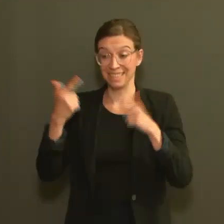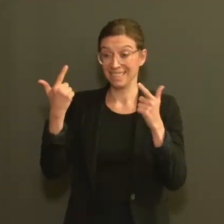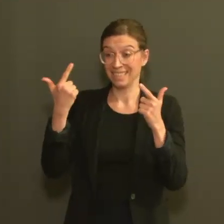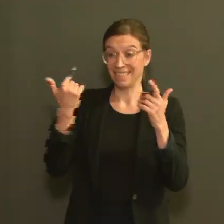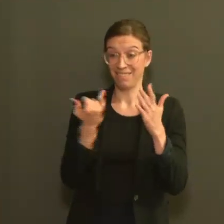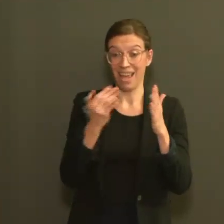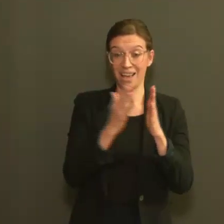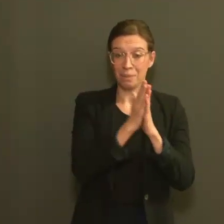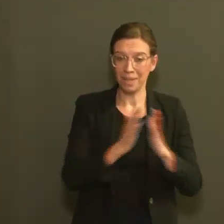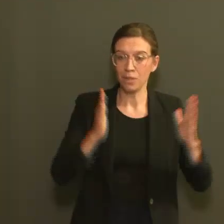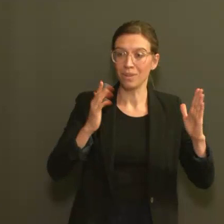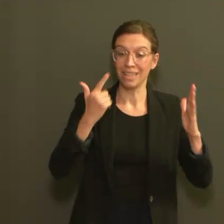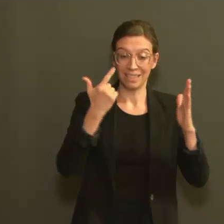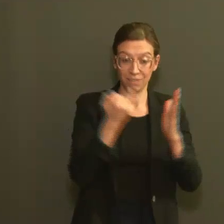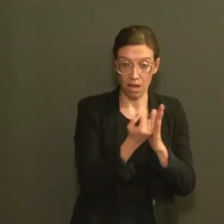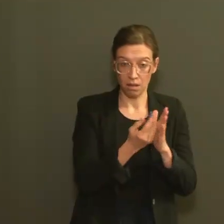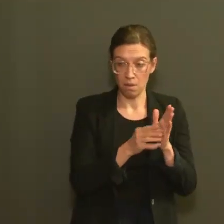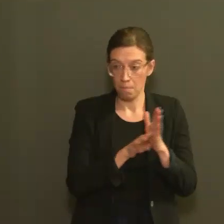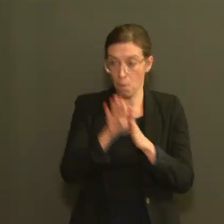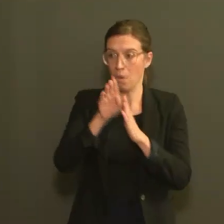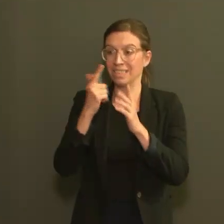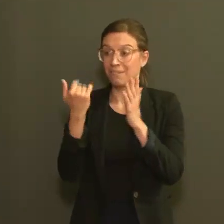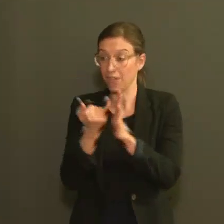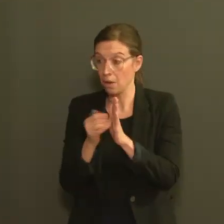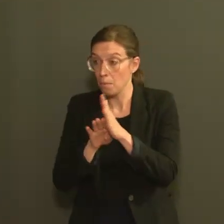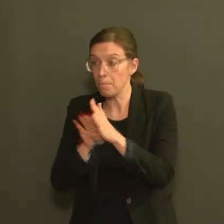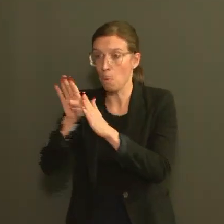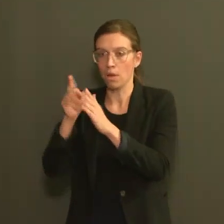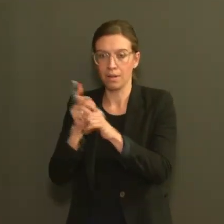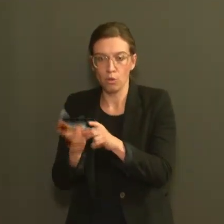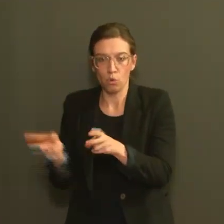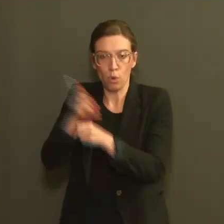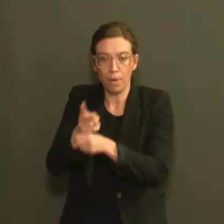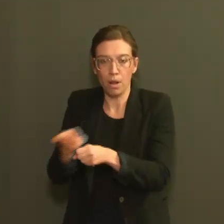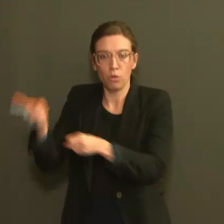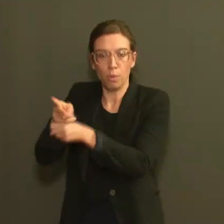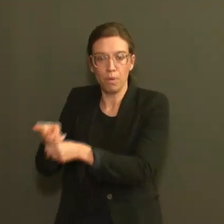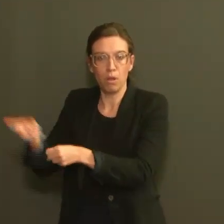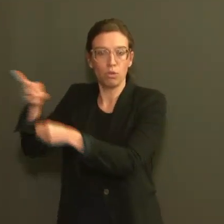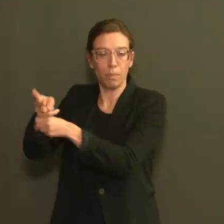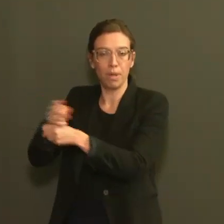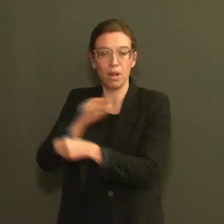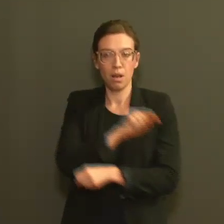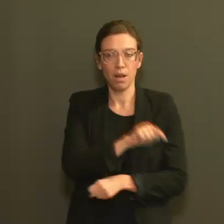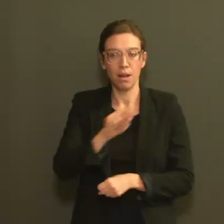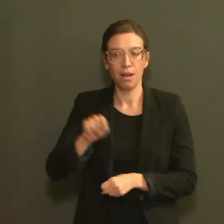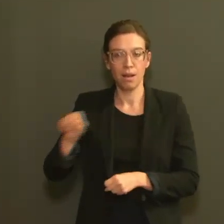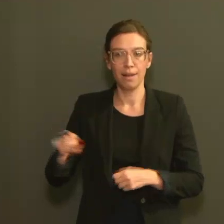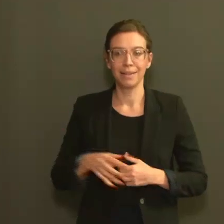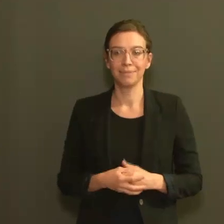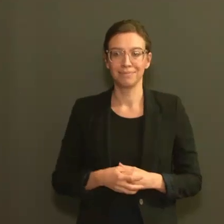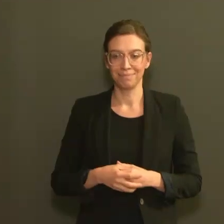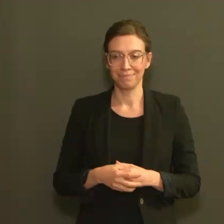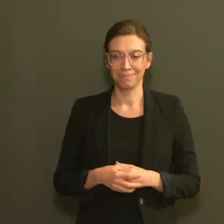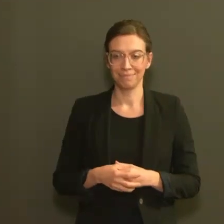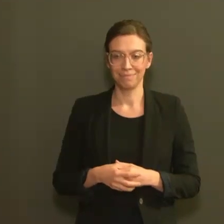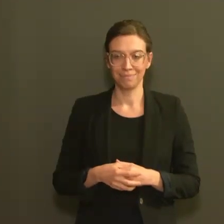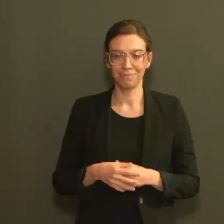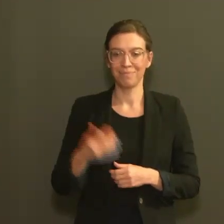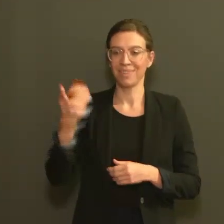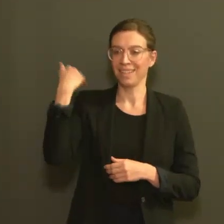Op vrijdag 9 oktober werden er 7030 nieuwe gevallen vastgesteld. Dat